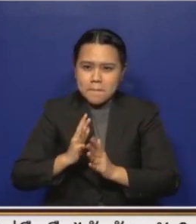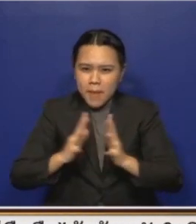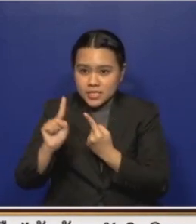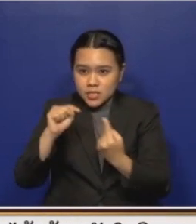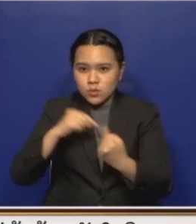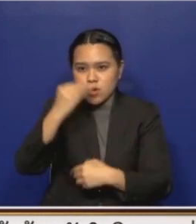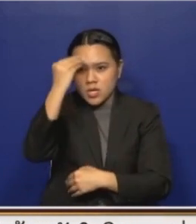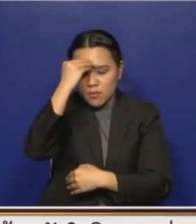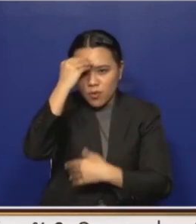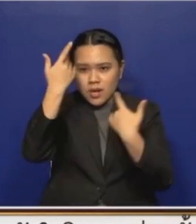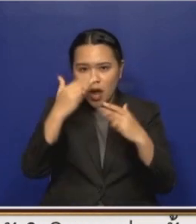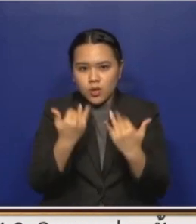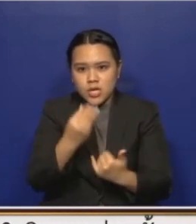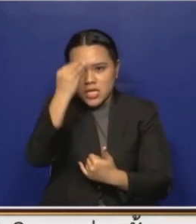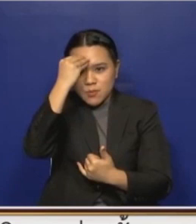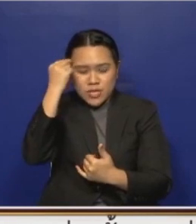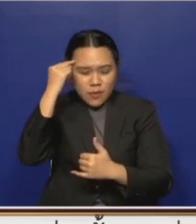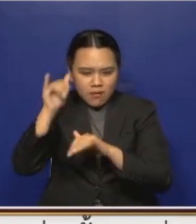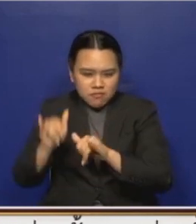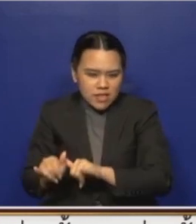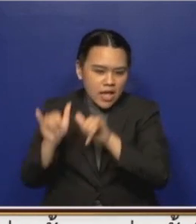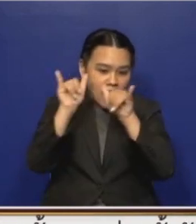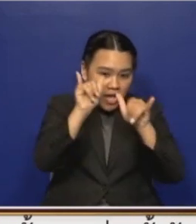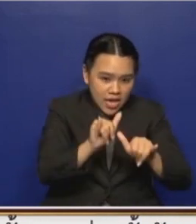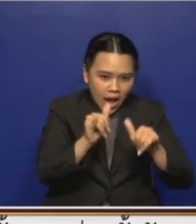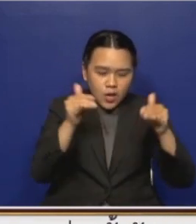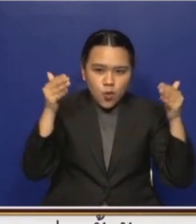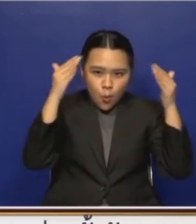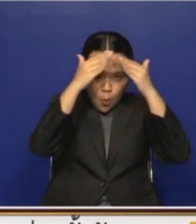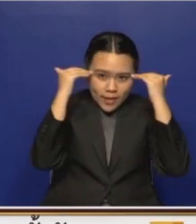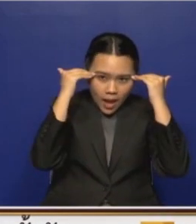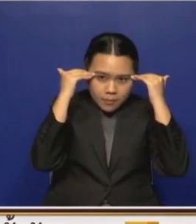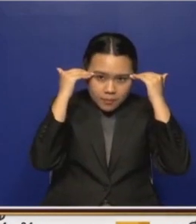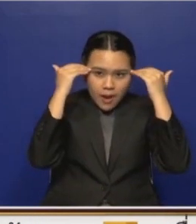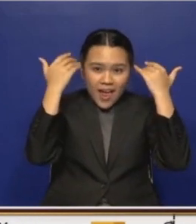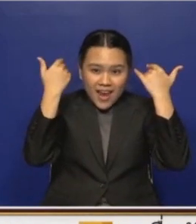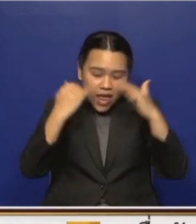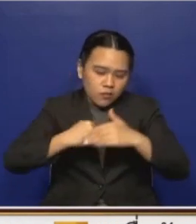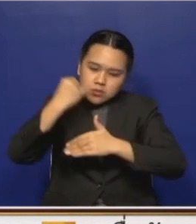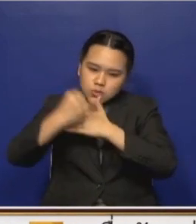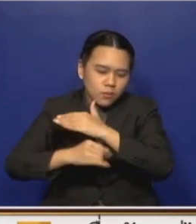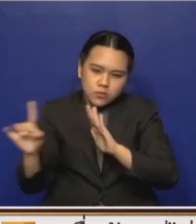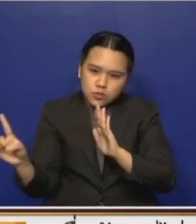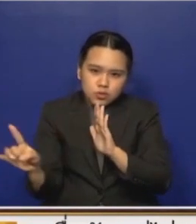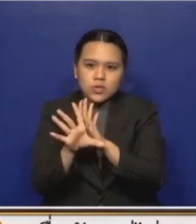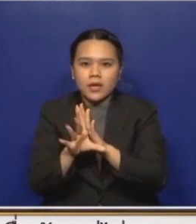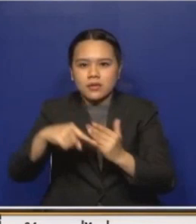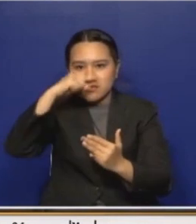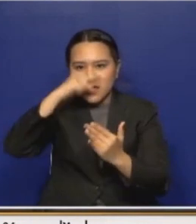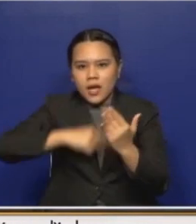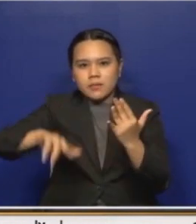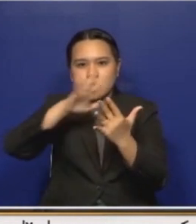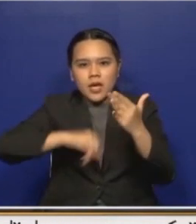ากฏว่าเราไปอิงจีนอุตสาหกรรมตลอด30 กว่าปีที่ลงทุนในประเทศไทยมากที่สุด